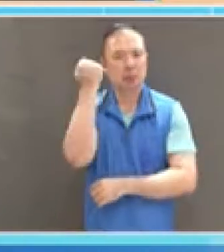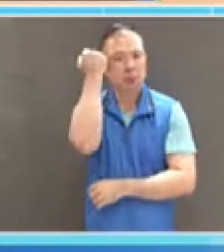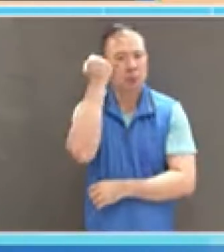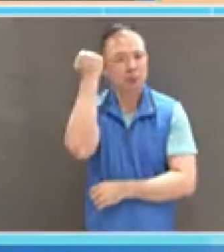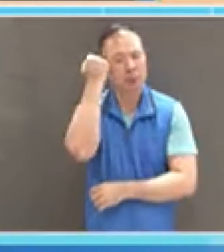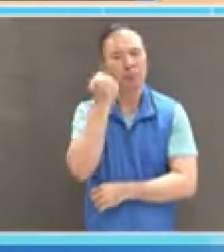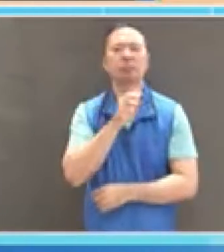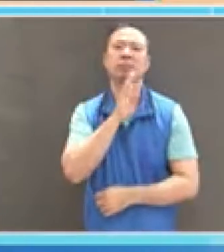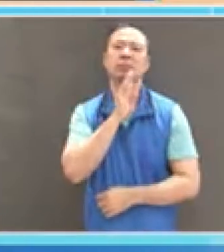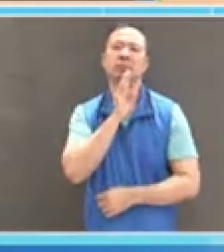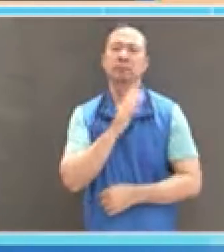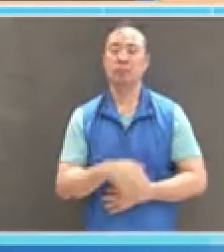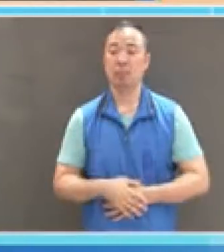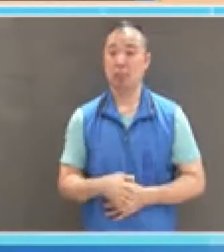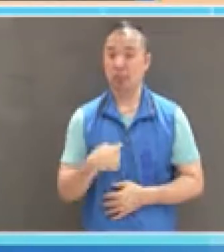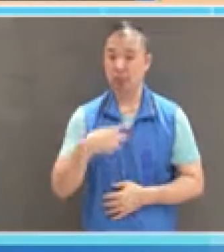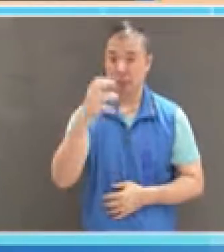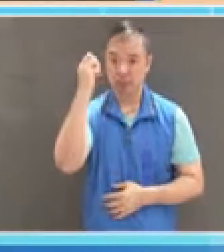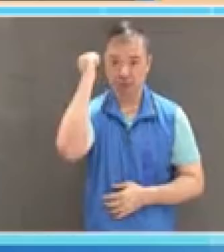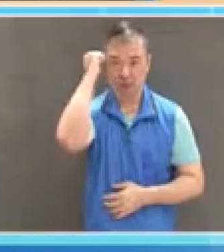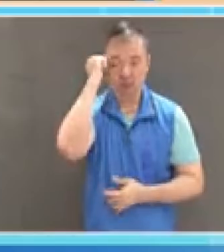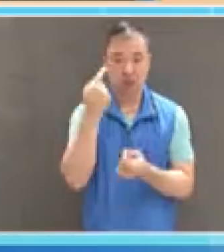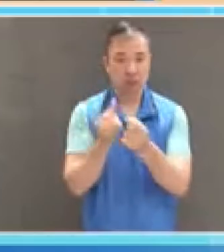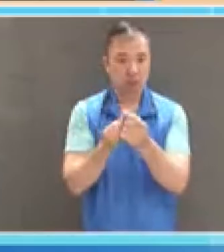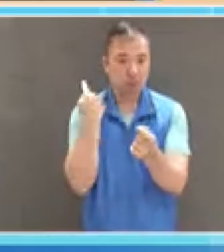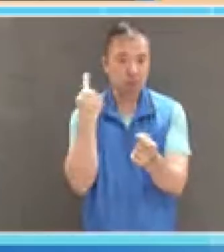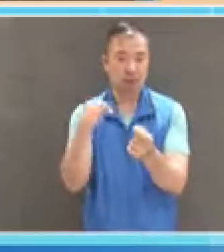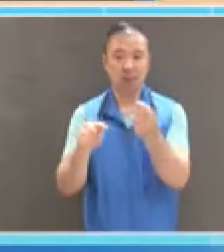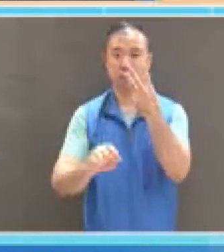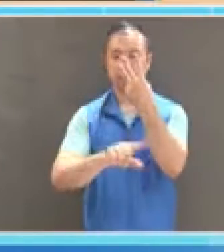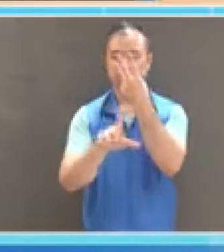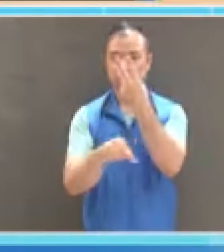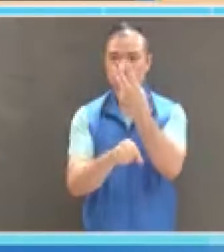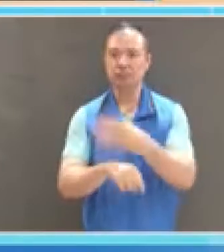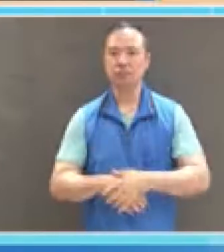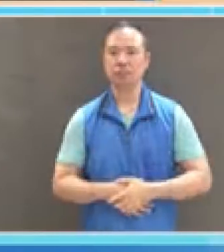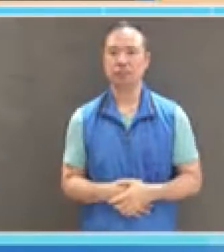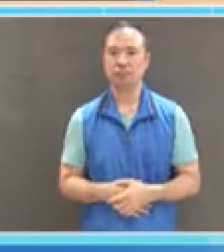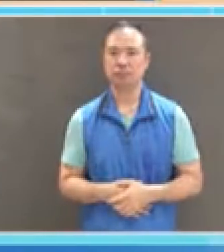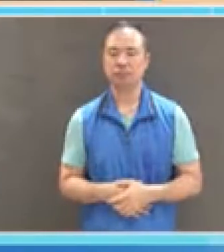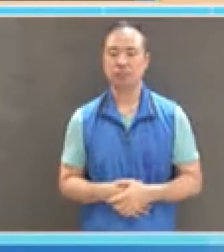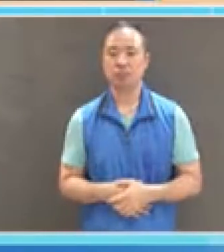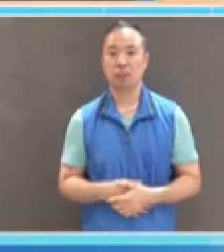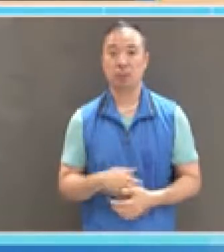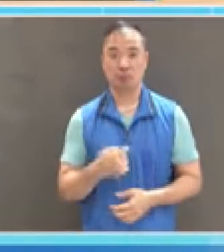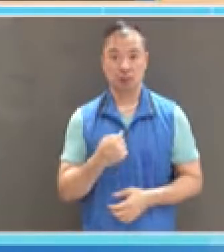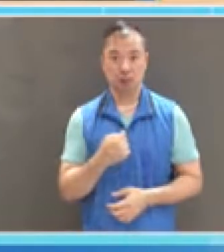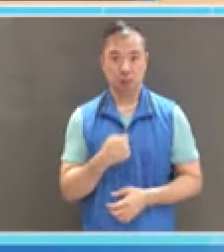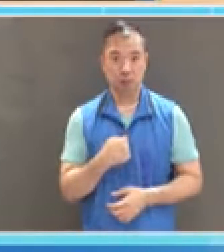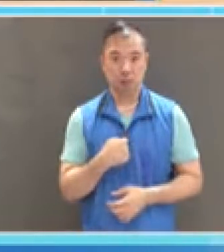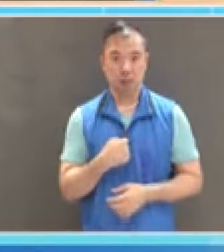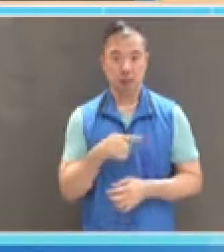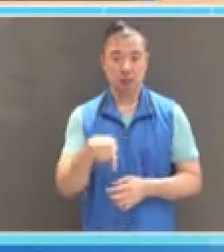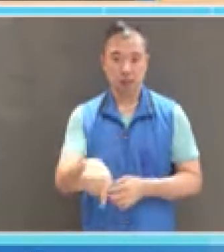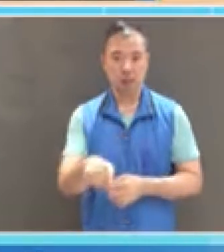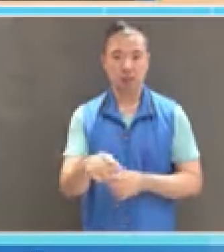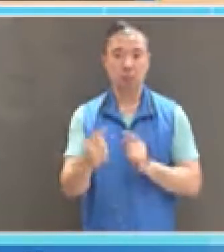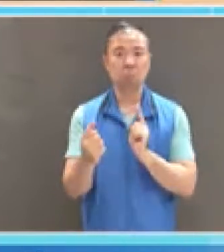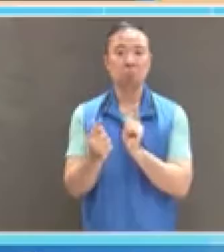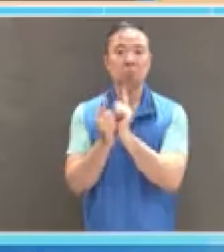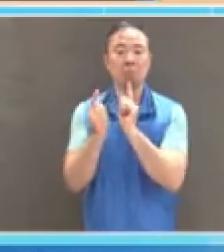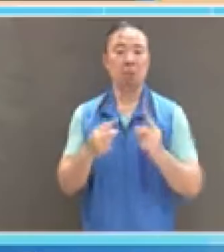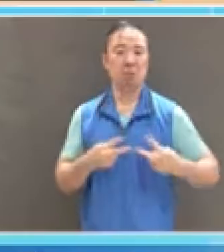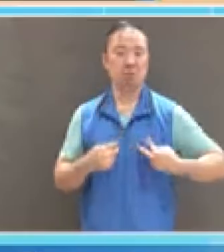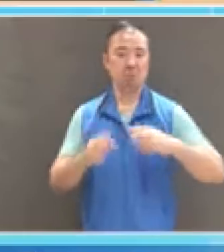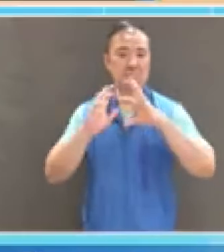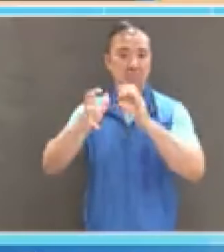我还记去年的三月份，我特别呼吁蔡总统，一